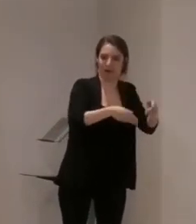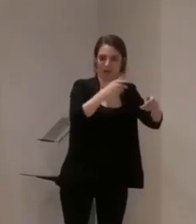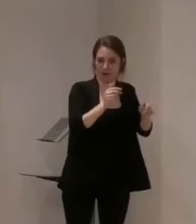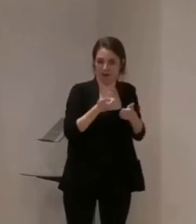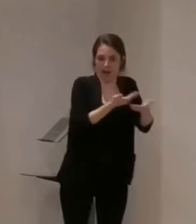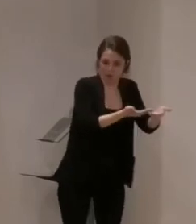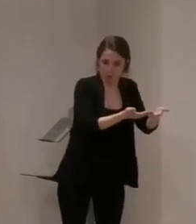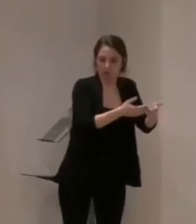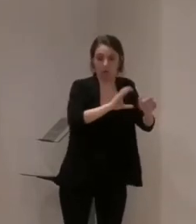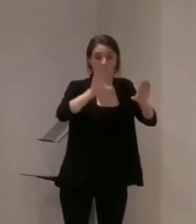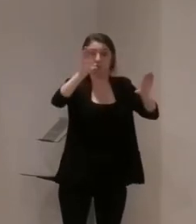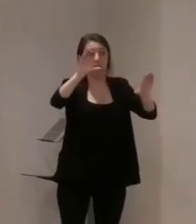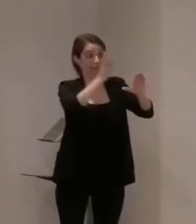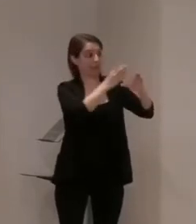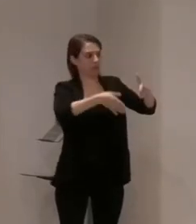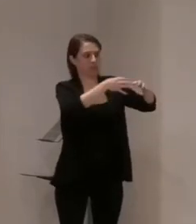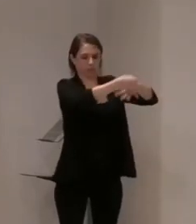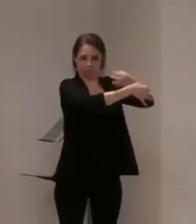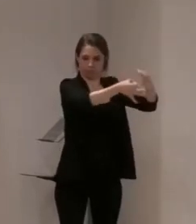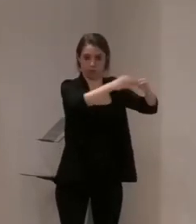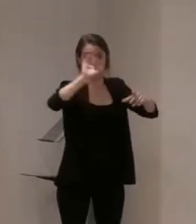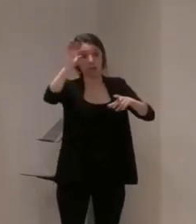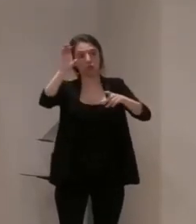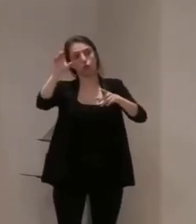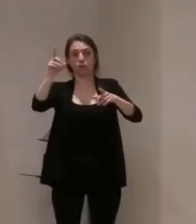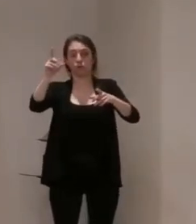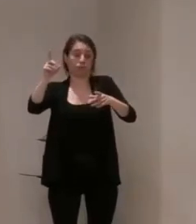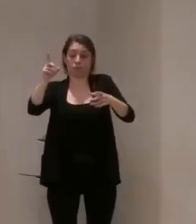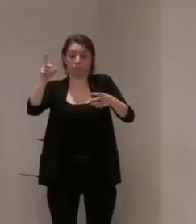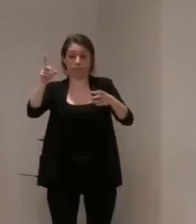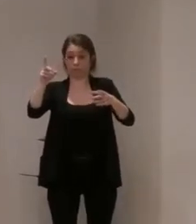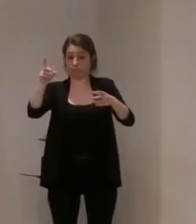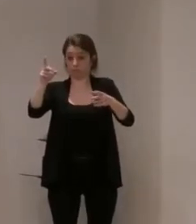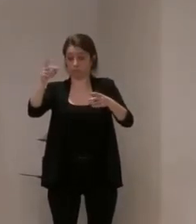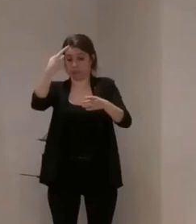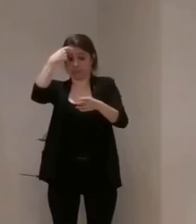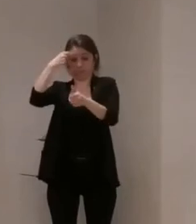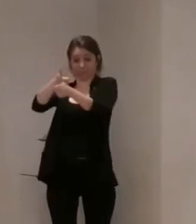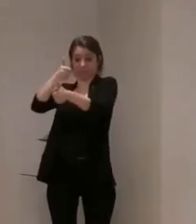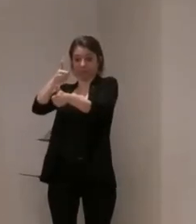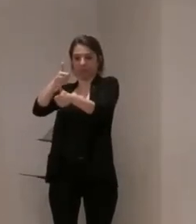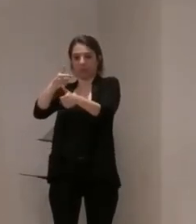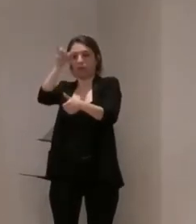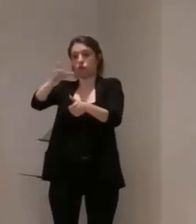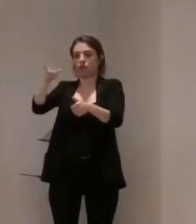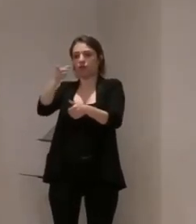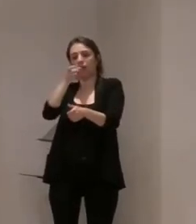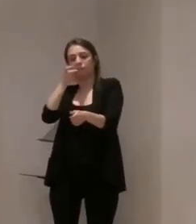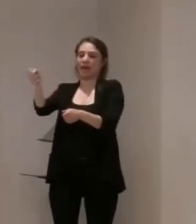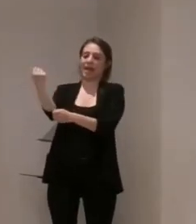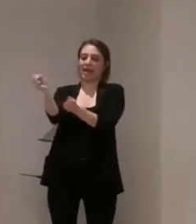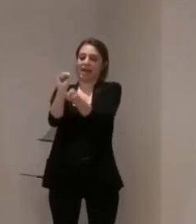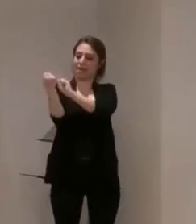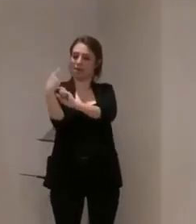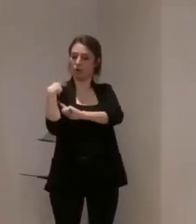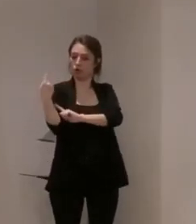estat paral·lel on aquestes garanties desapareixen, on els que es consideren enemics, diguem,